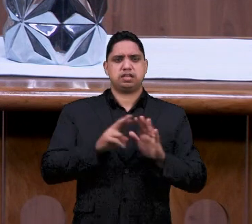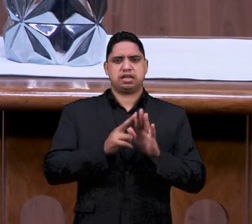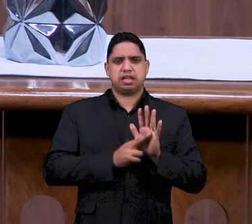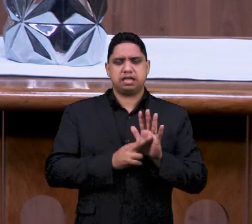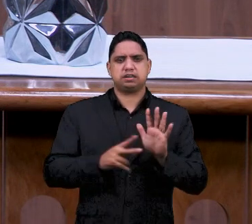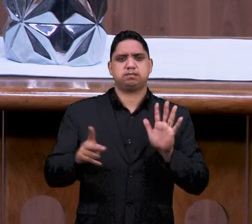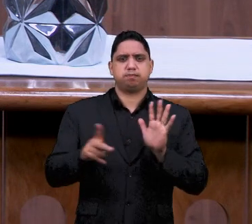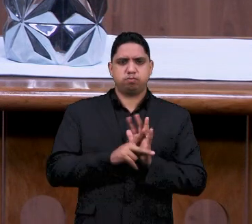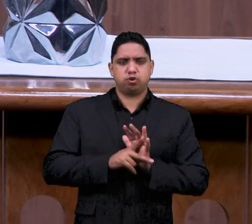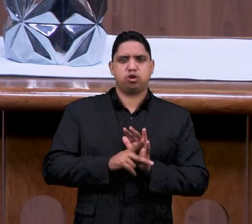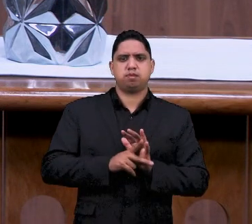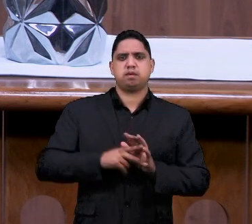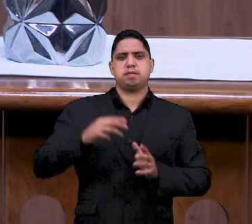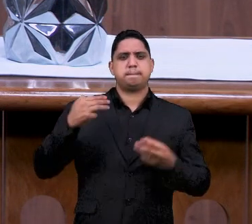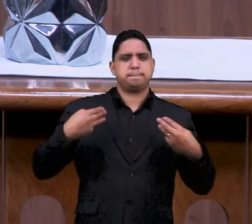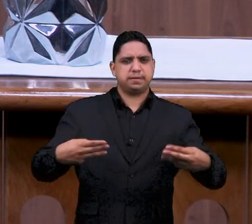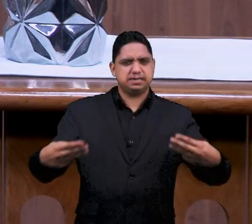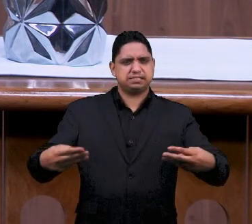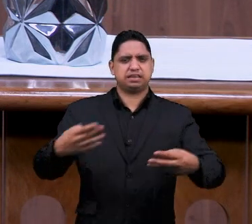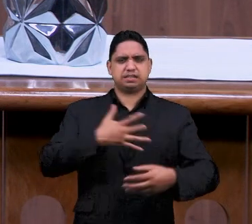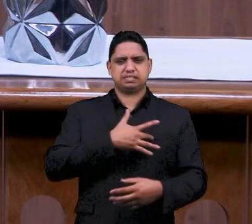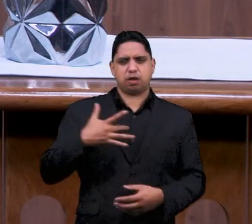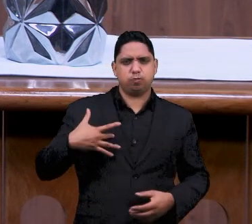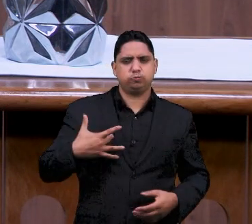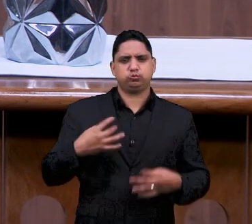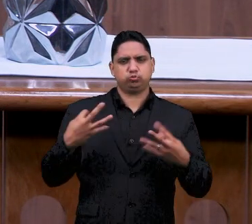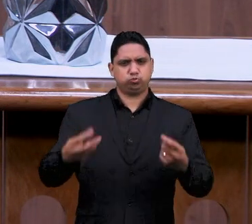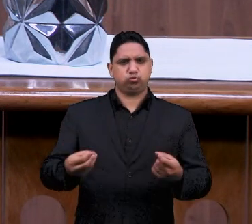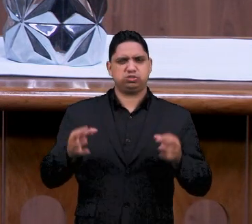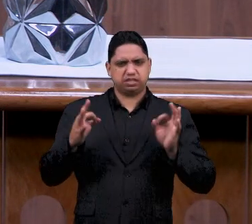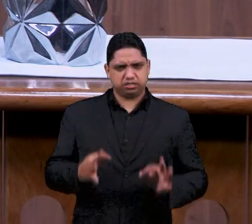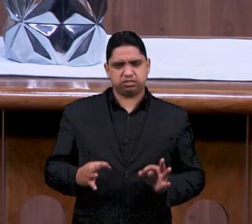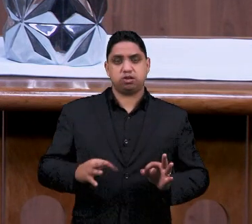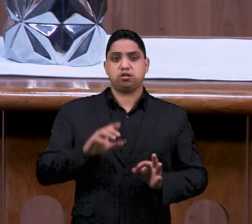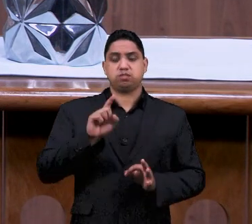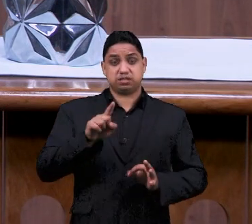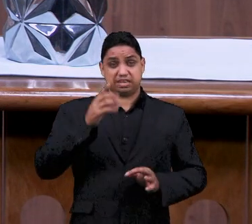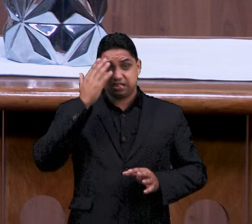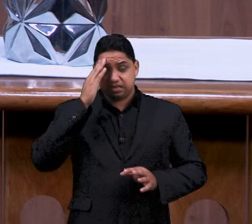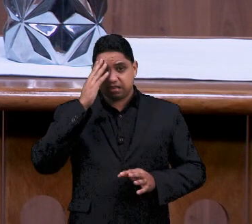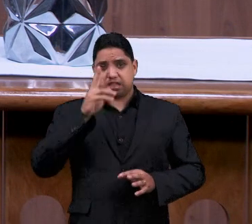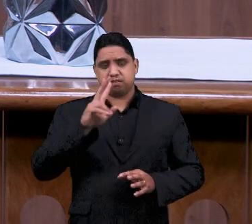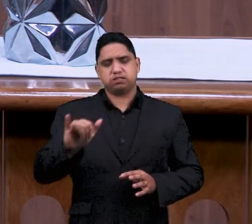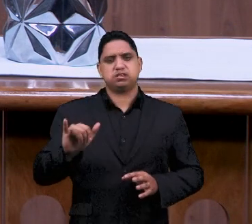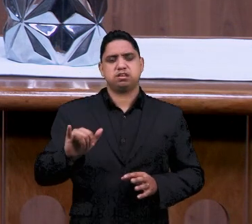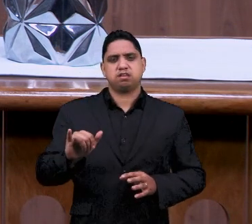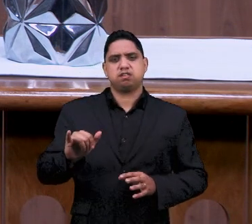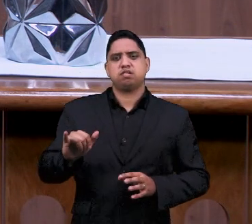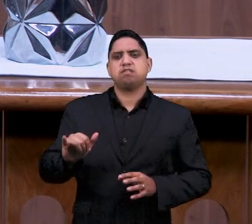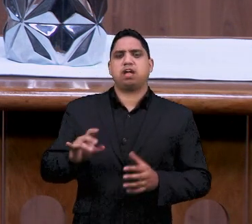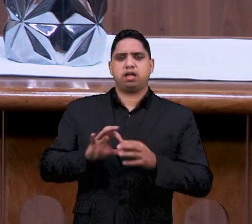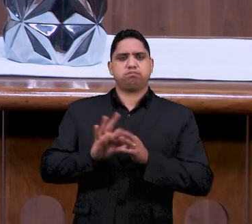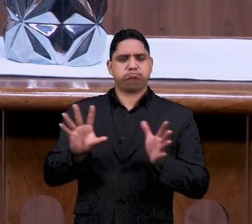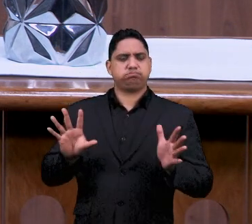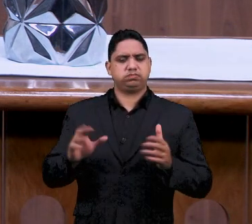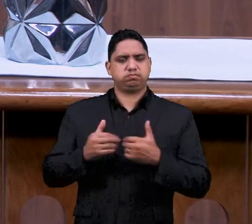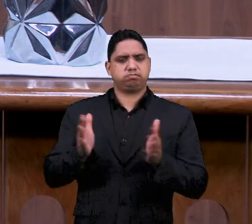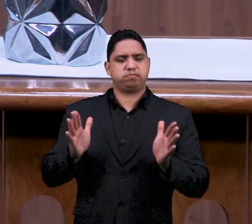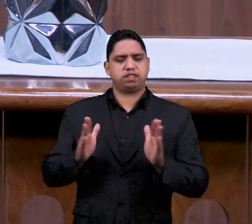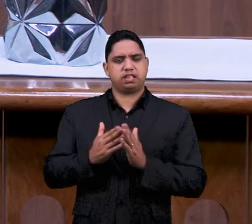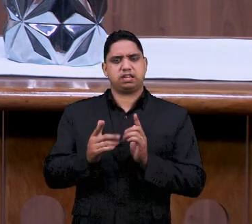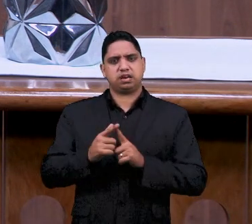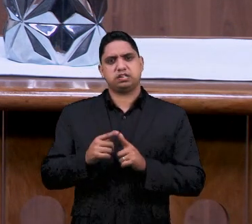normes municipales de l'État et national. Vous êtes responsable, les